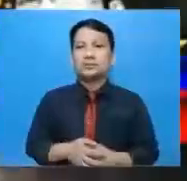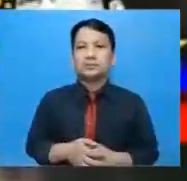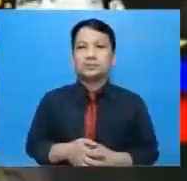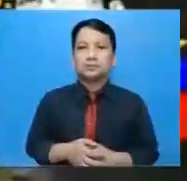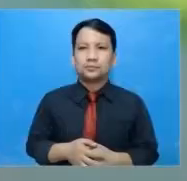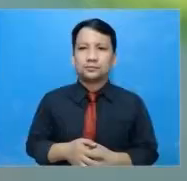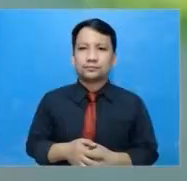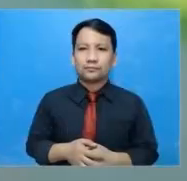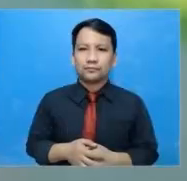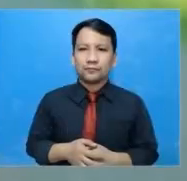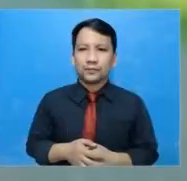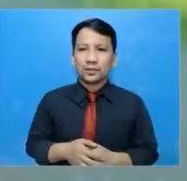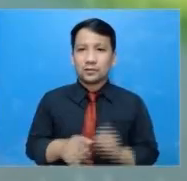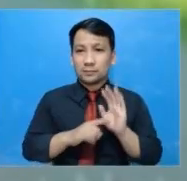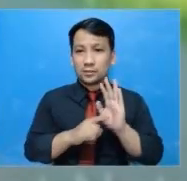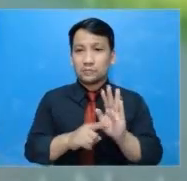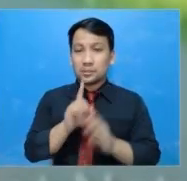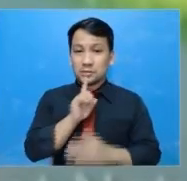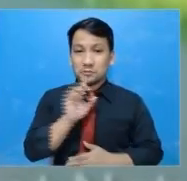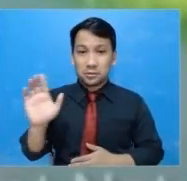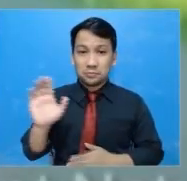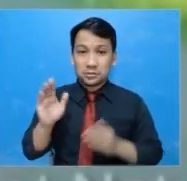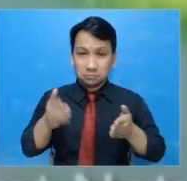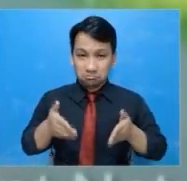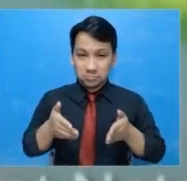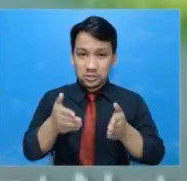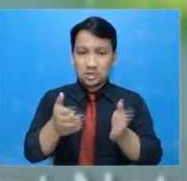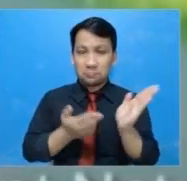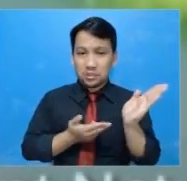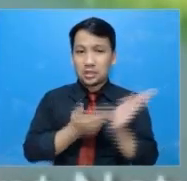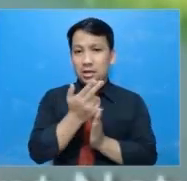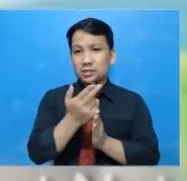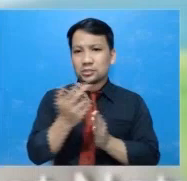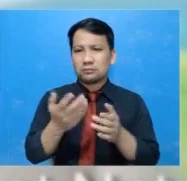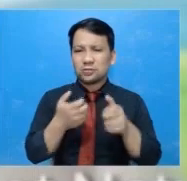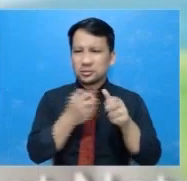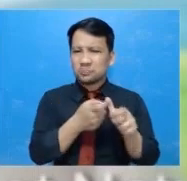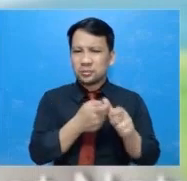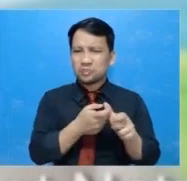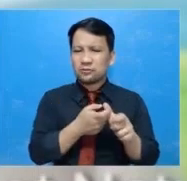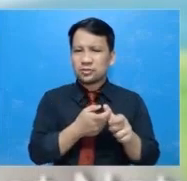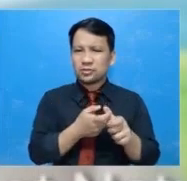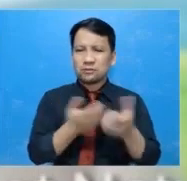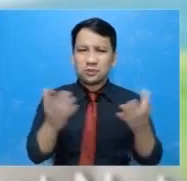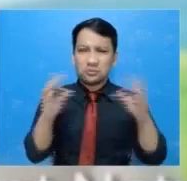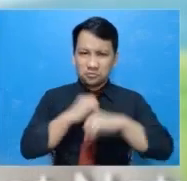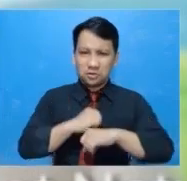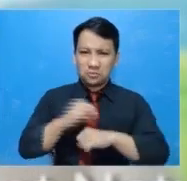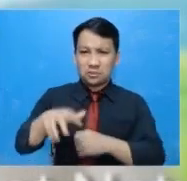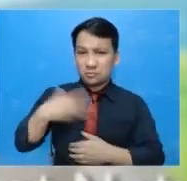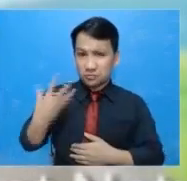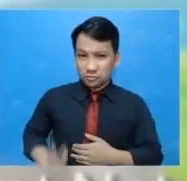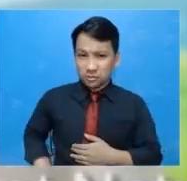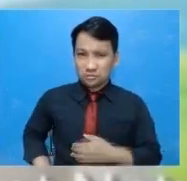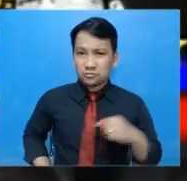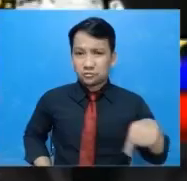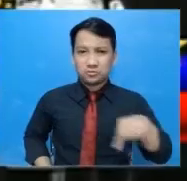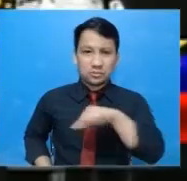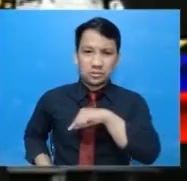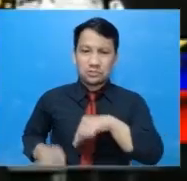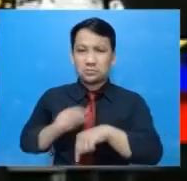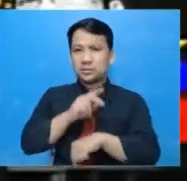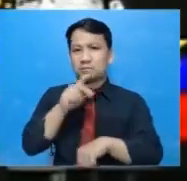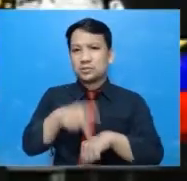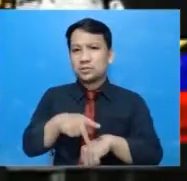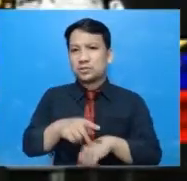Sa ipinangako niyang tuwid na daan, kumapit ang taong bayan sa pag-asang mawakasan na ang katiwalian sa pamahalaan.